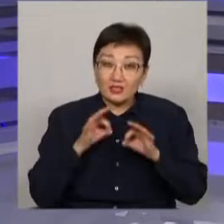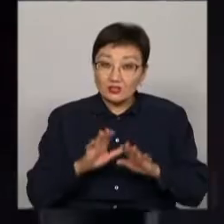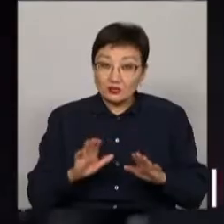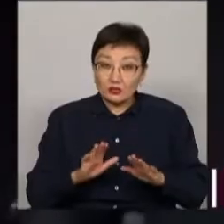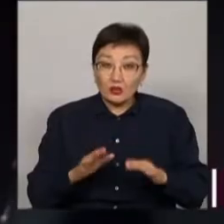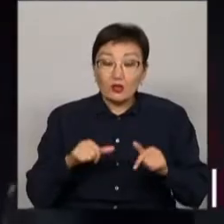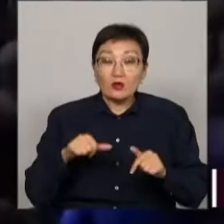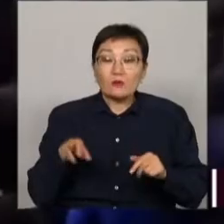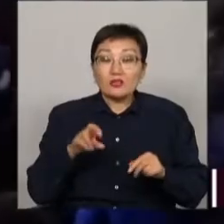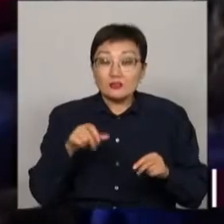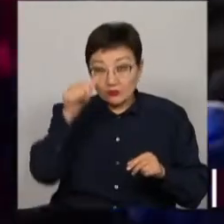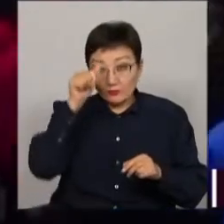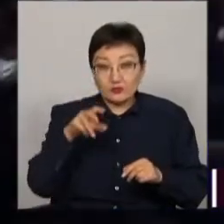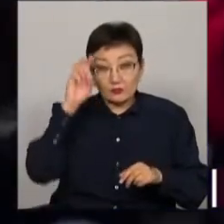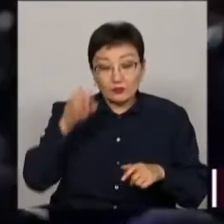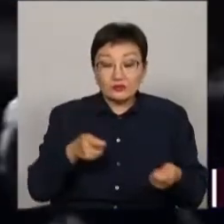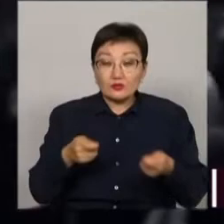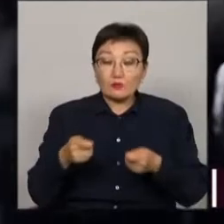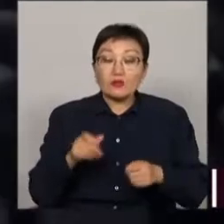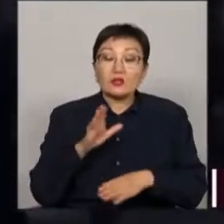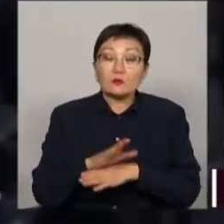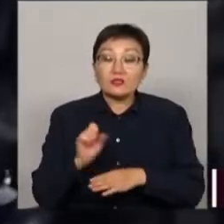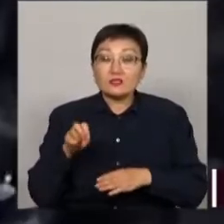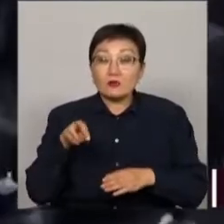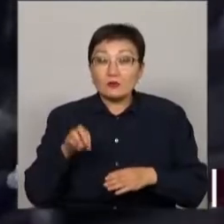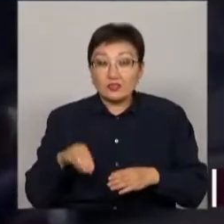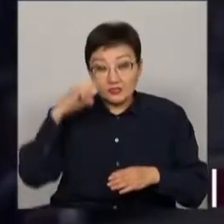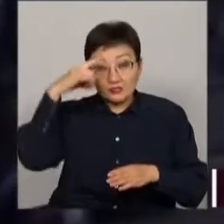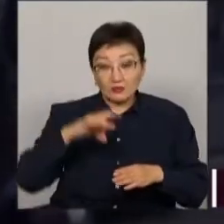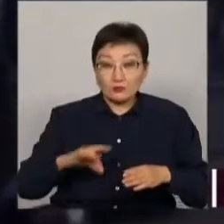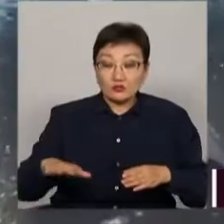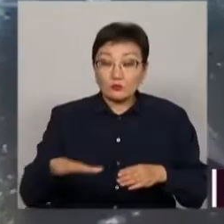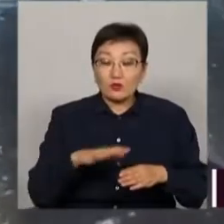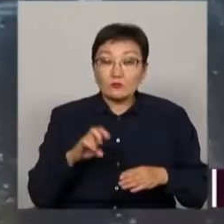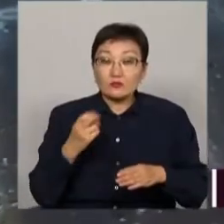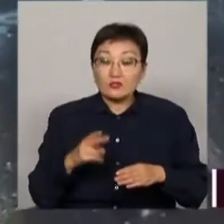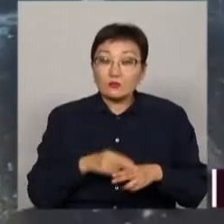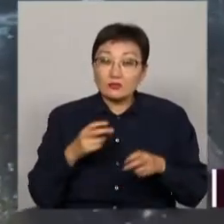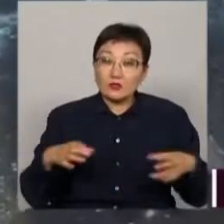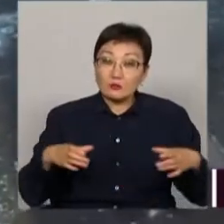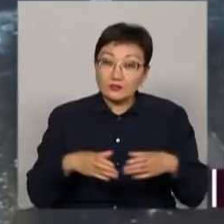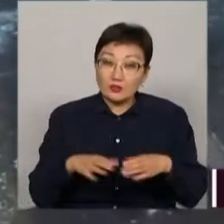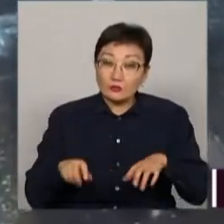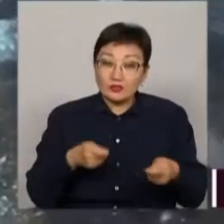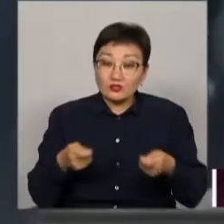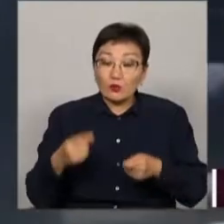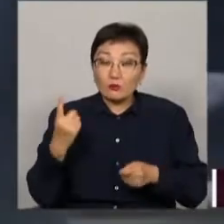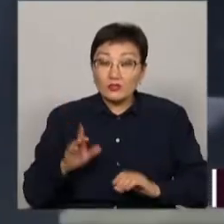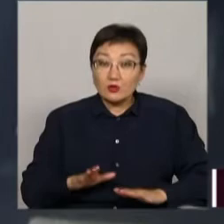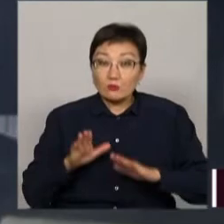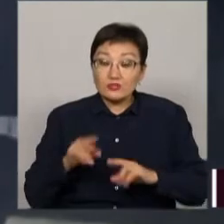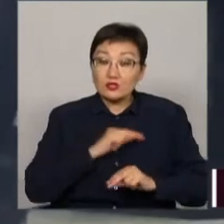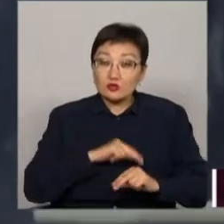кетейік, биыл қаңтар айында мемлекет басшысының өкімімен Самат Әбіш Қазақстан Республикасы Ұлттық қауіпсіздік комитет төрағасының бірінші